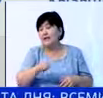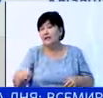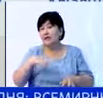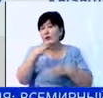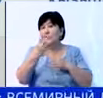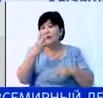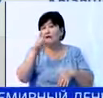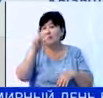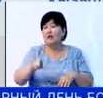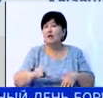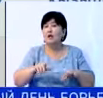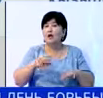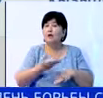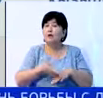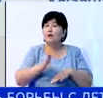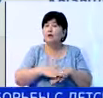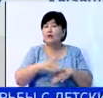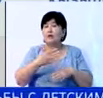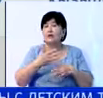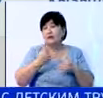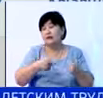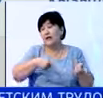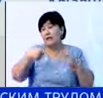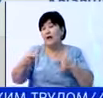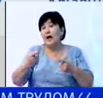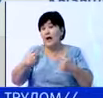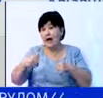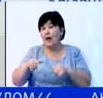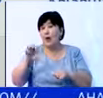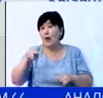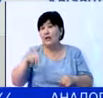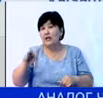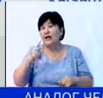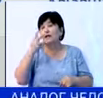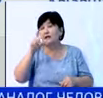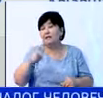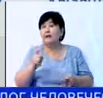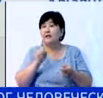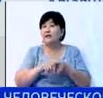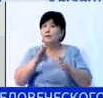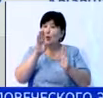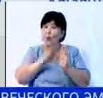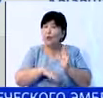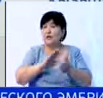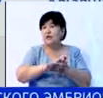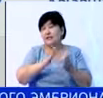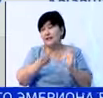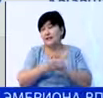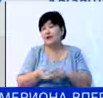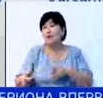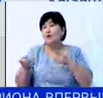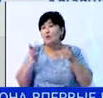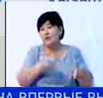2 пациента с ухудшением состояния переведены в отделение и 2 пациента в связи с ухудшением состояния